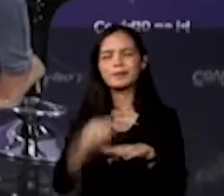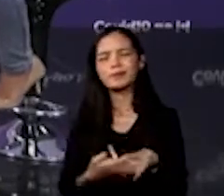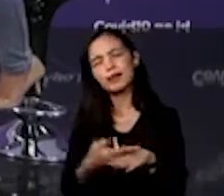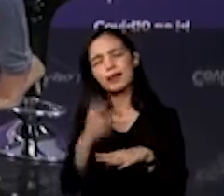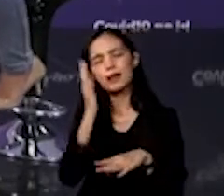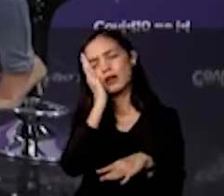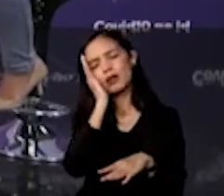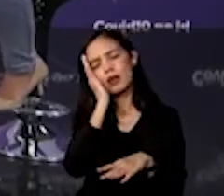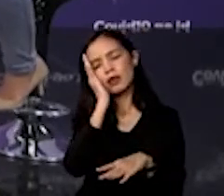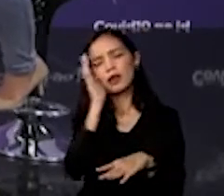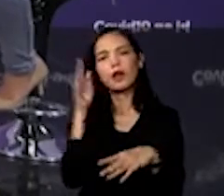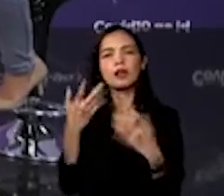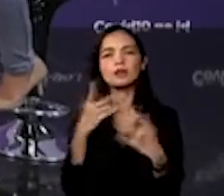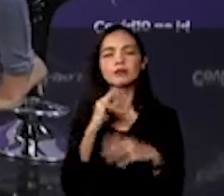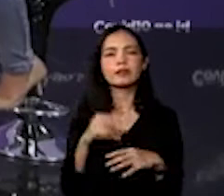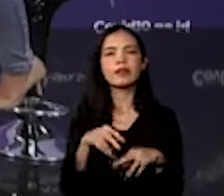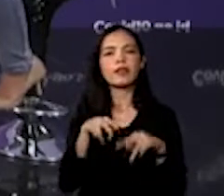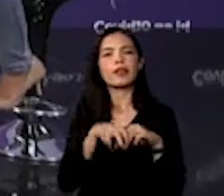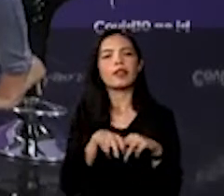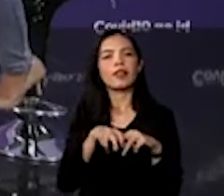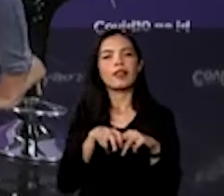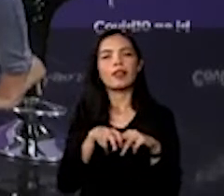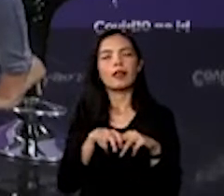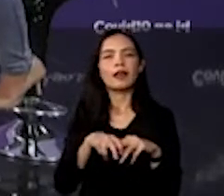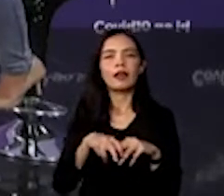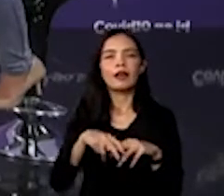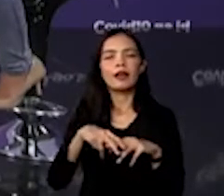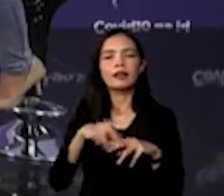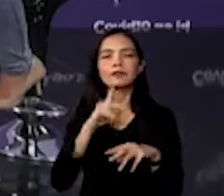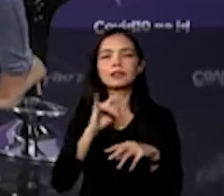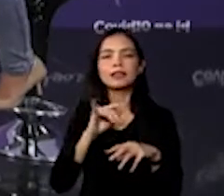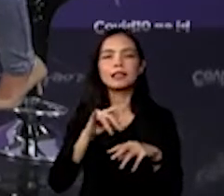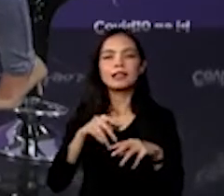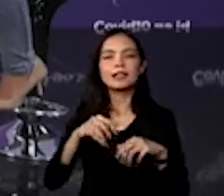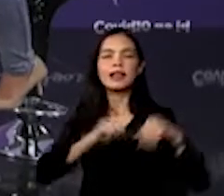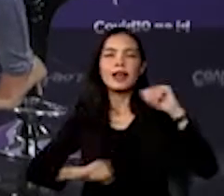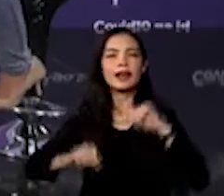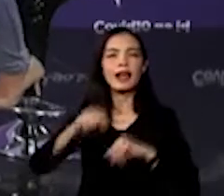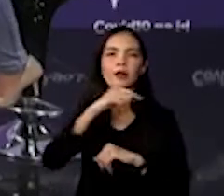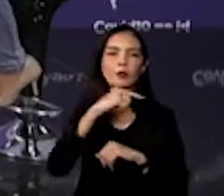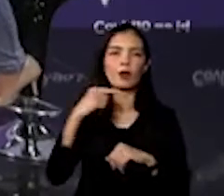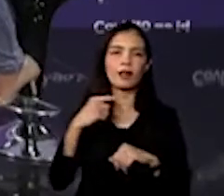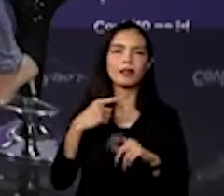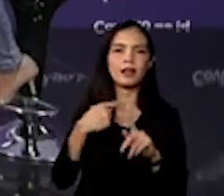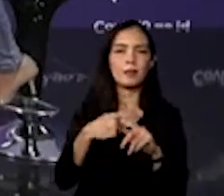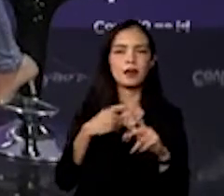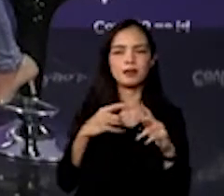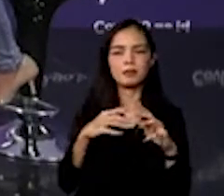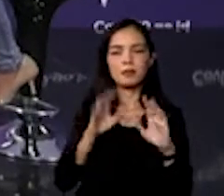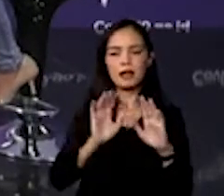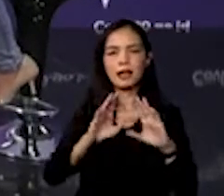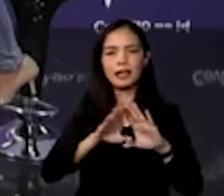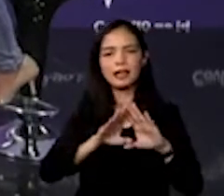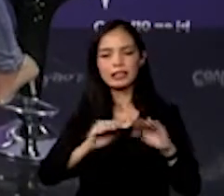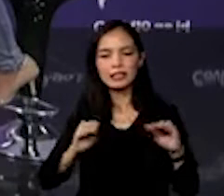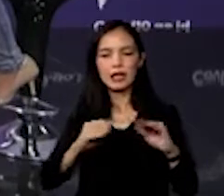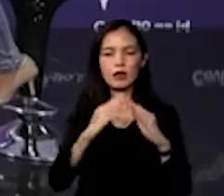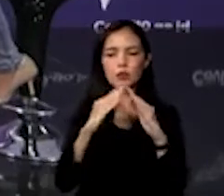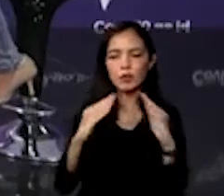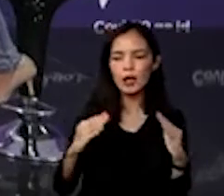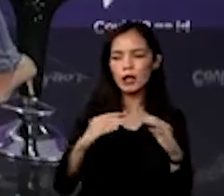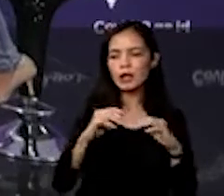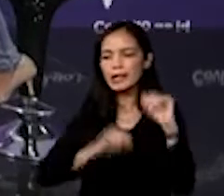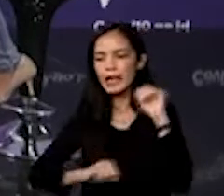kurang bergerak nah kira-kira e apalagi saat ini banyak sekali kan kegiatan itu dilakukan work from home ya jadi tuh ada enggak sih